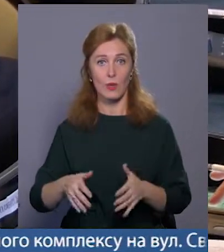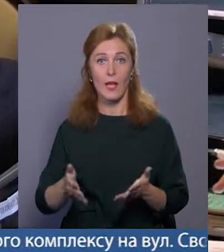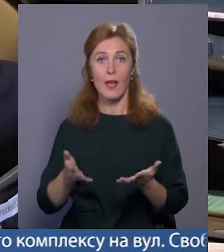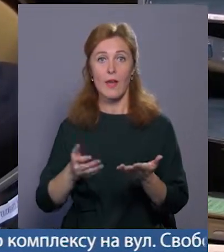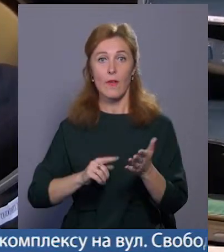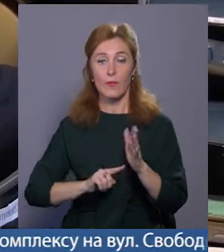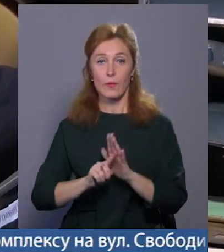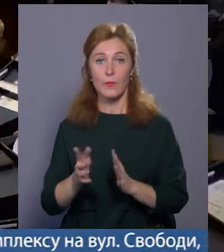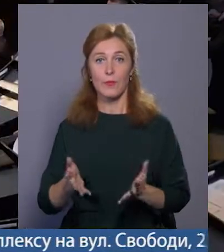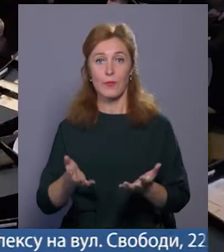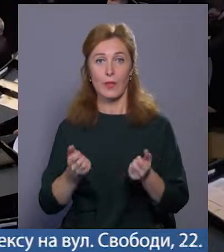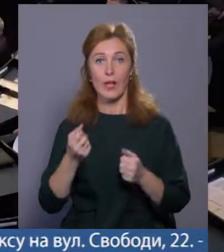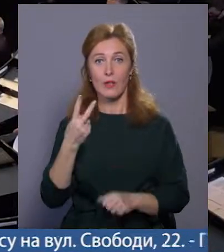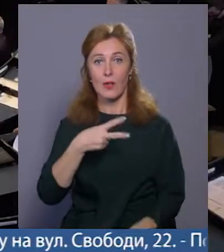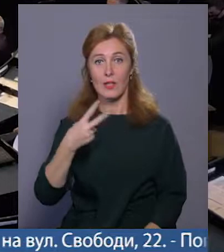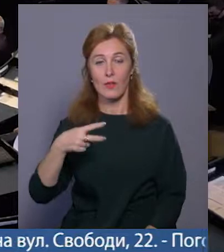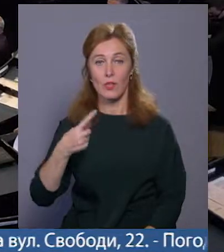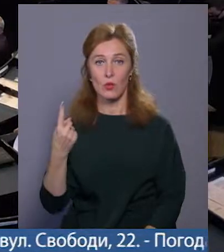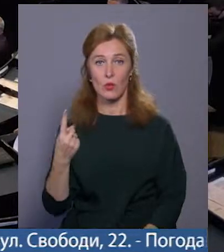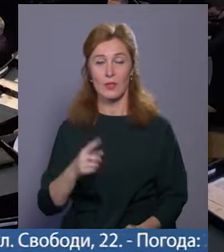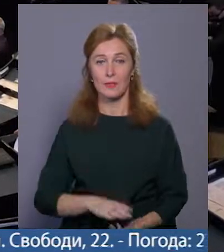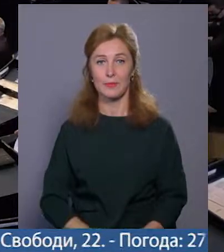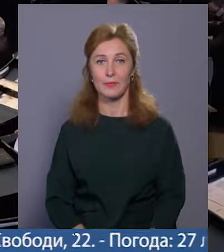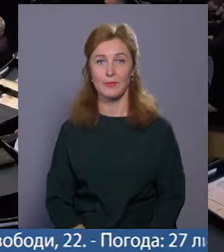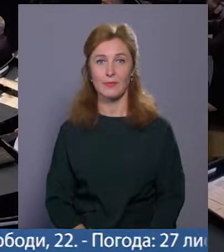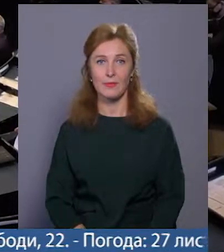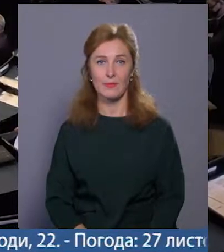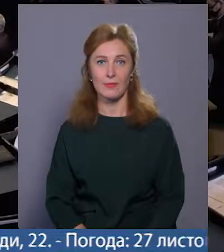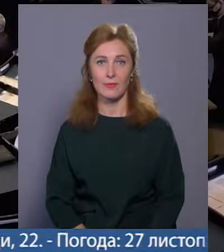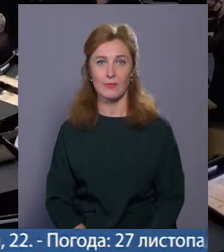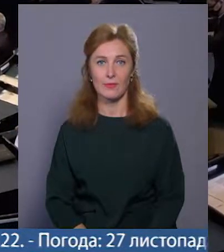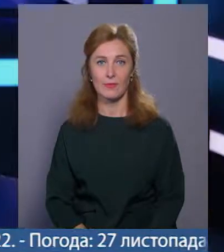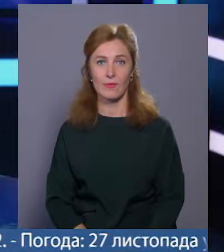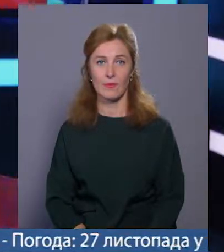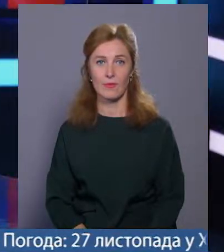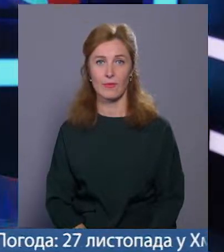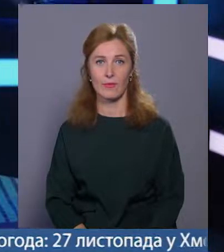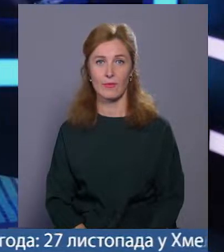бюджет міста 2021. Ірина Аріон, Володимир Паламар, новини міста.